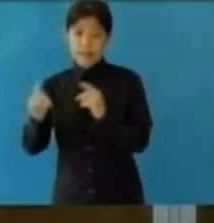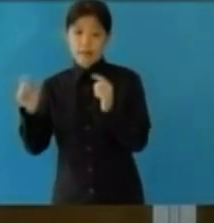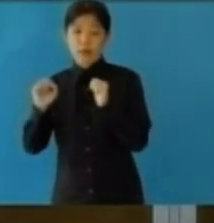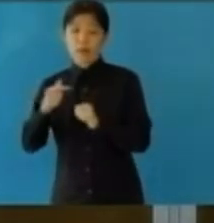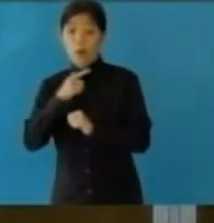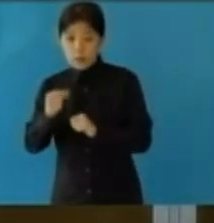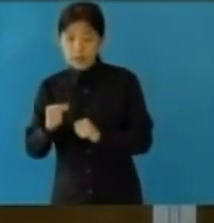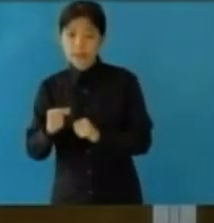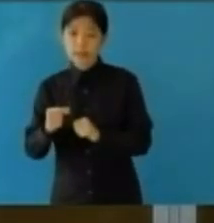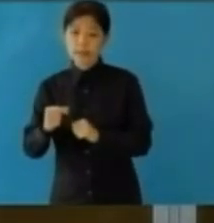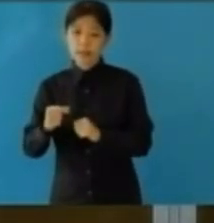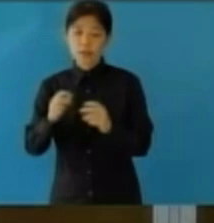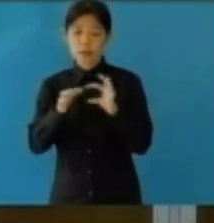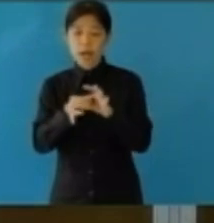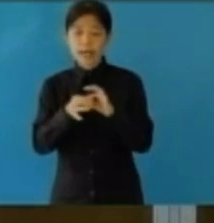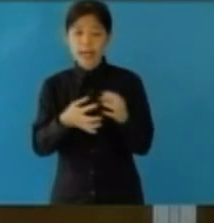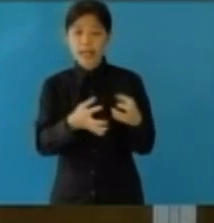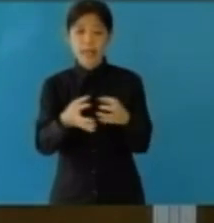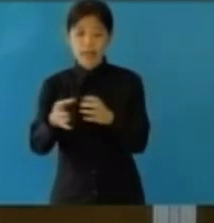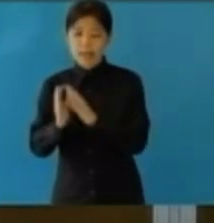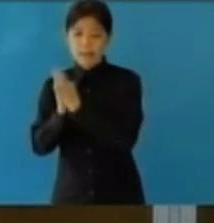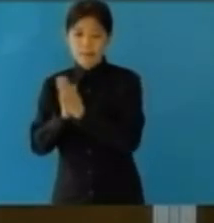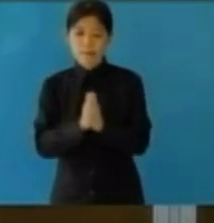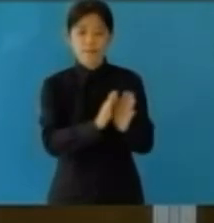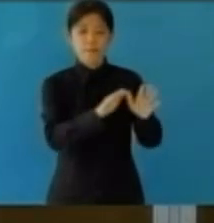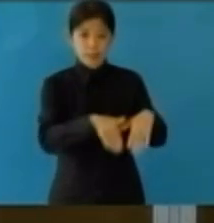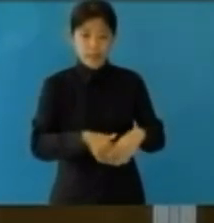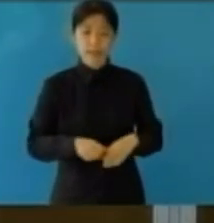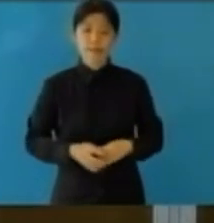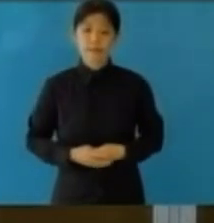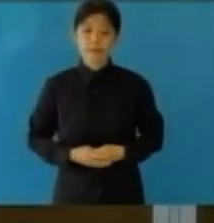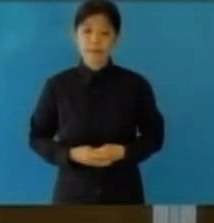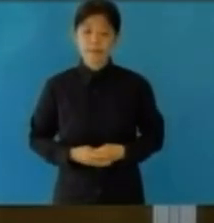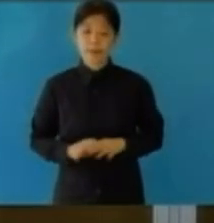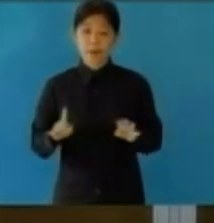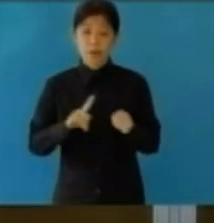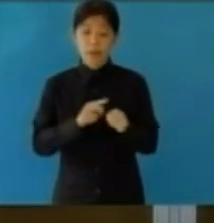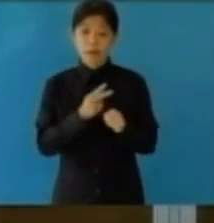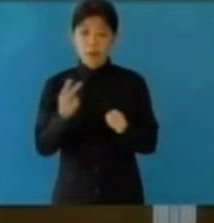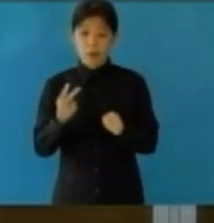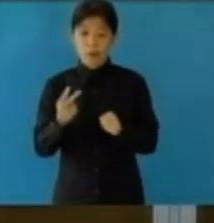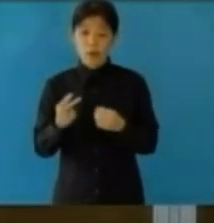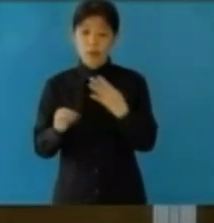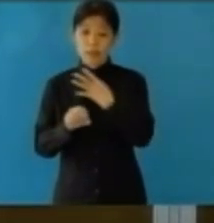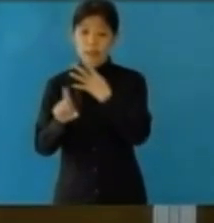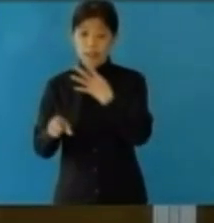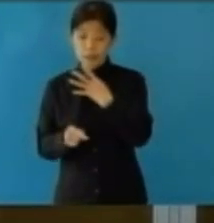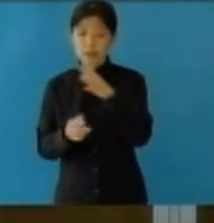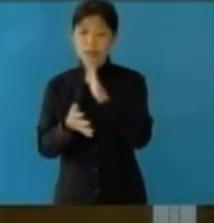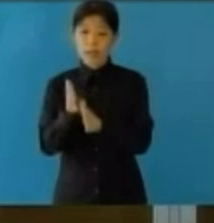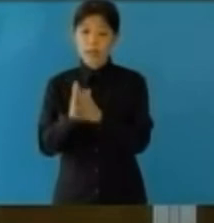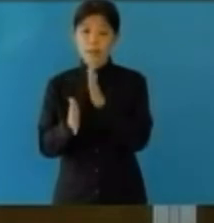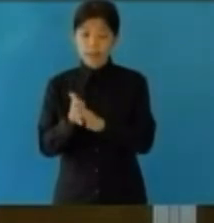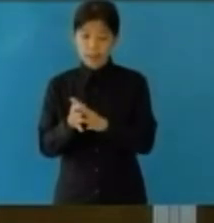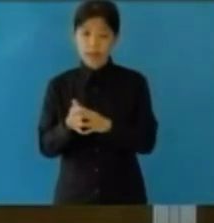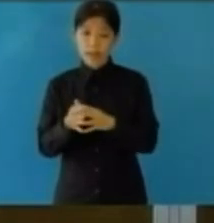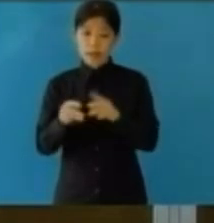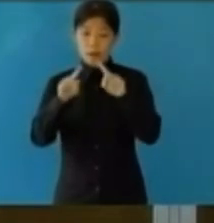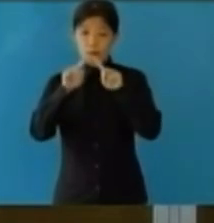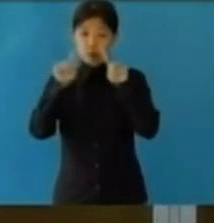に配慮調整をお願いしてきました。今年度、4月に改めて文書で依頼すると